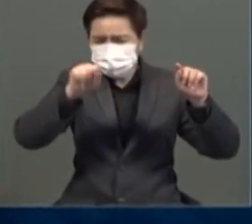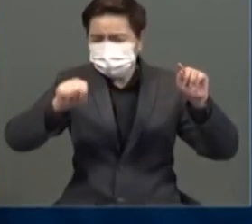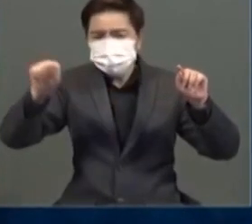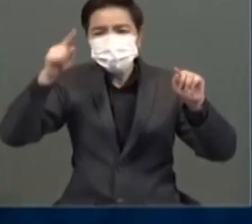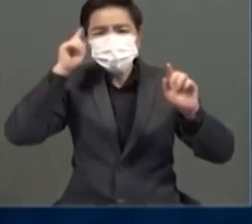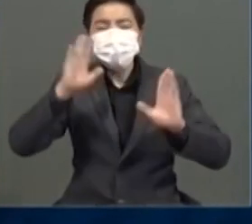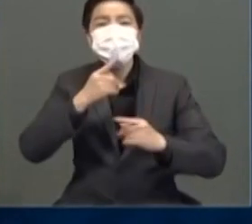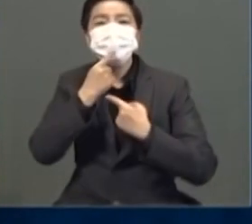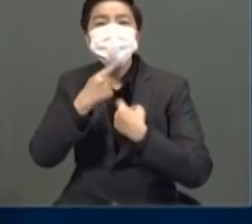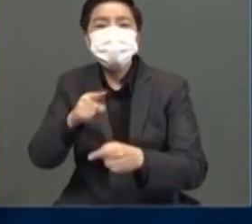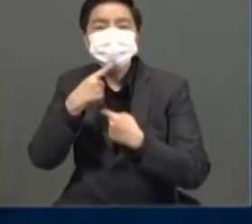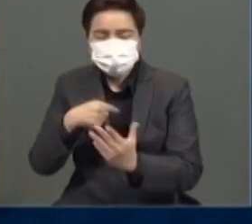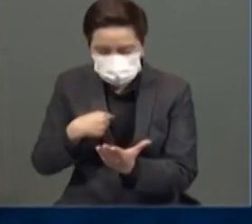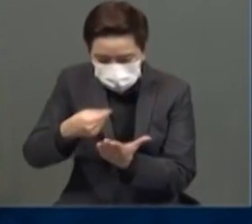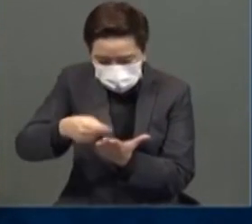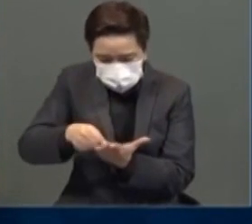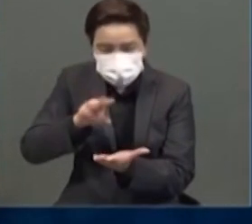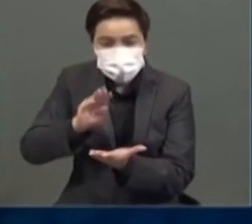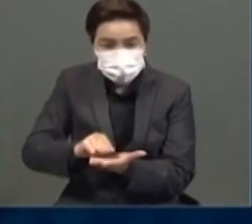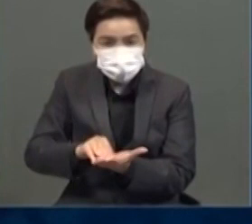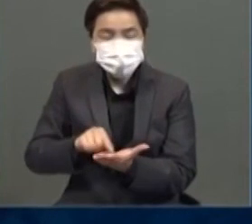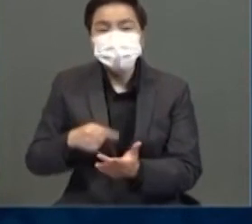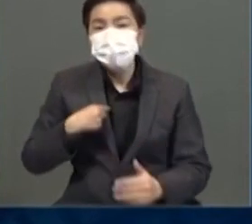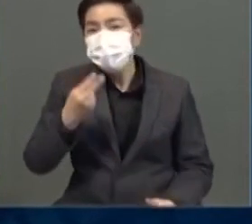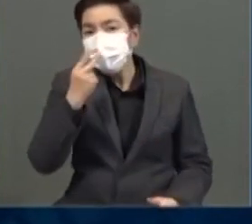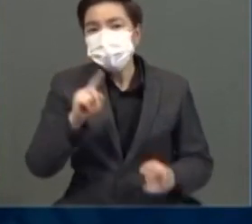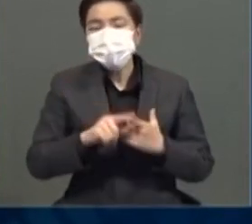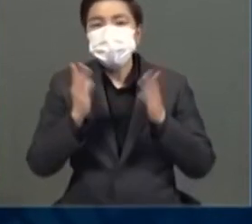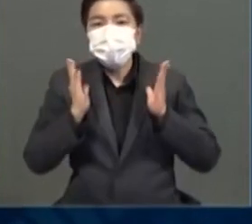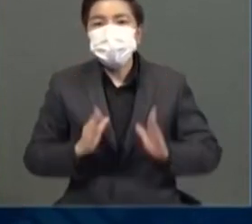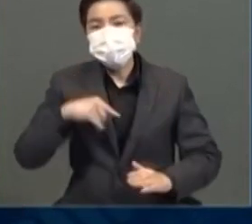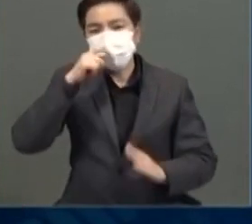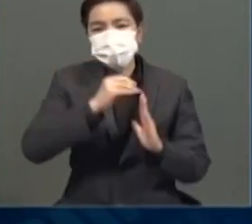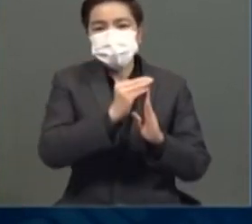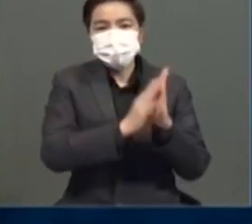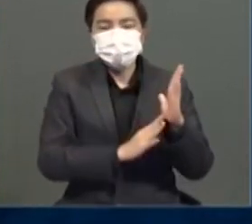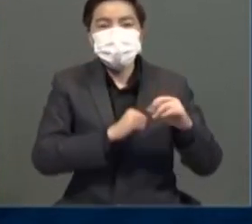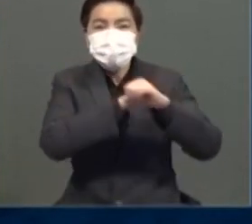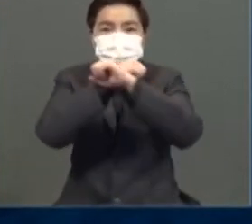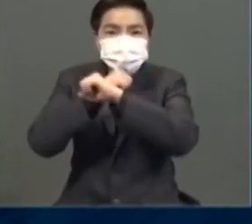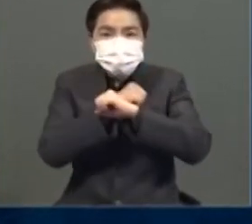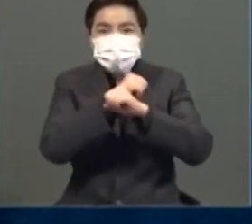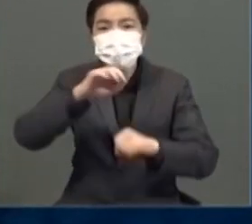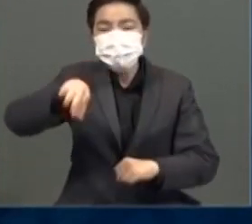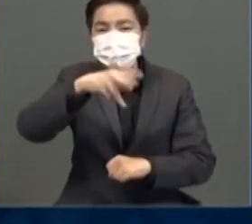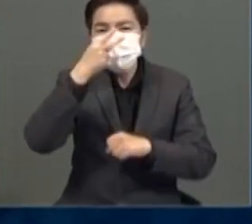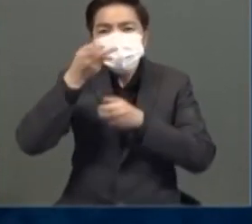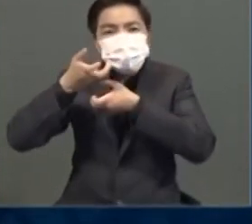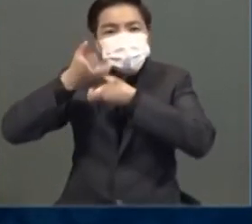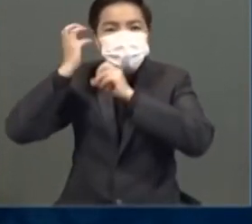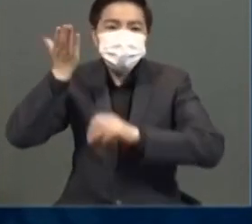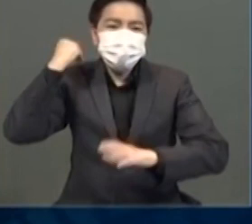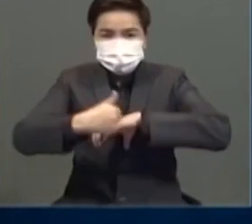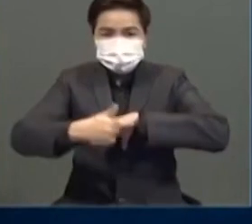ดยังเป็นสิ่งที่ต้องหลีกเลี่ยงนะครับซึ่งผู้ป่วยแล้วก็ผู้เสียชีวิตนี้ท่านรองบอกว่าแนวโน้มยังทรงตัวครับ